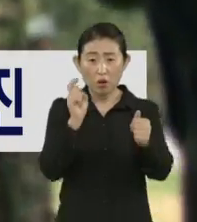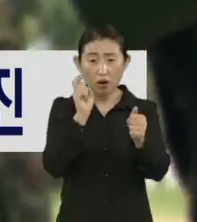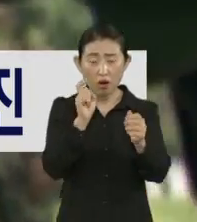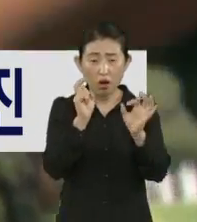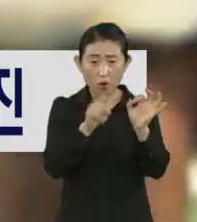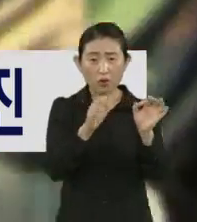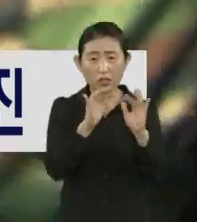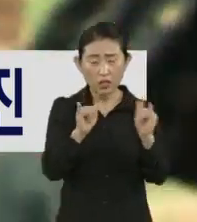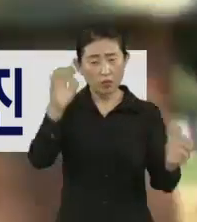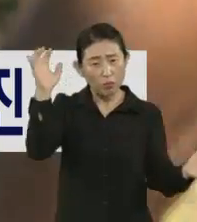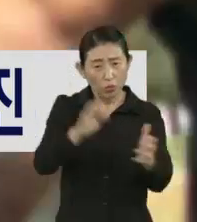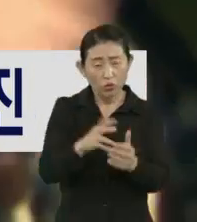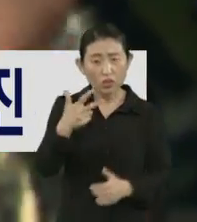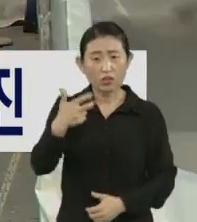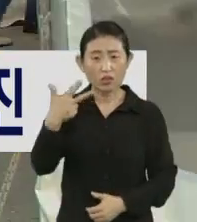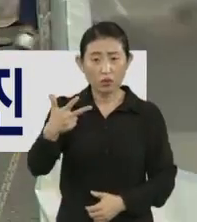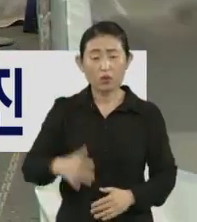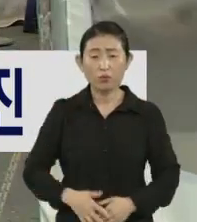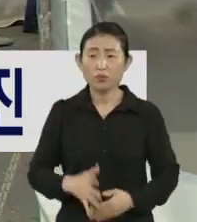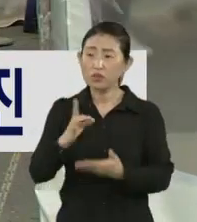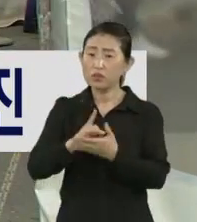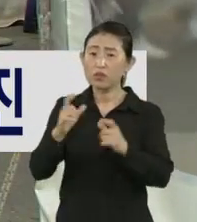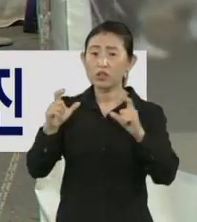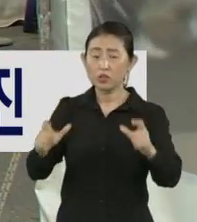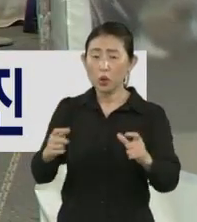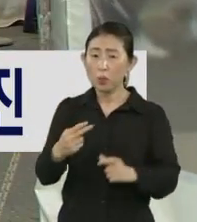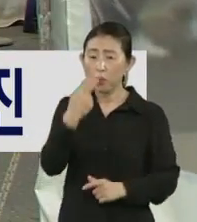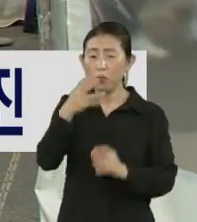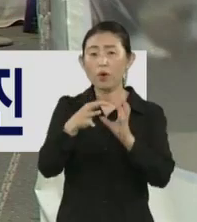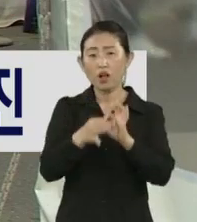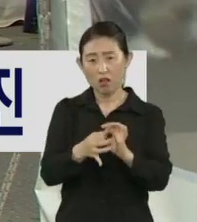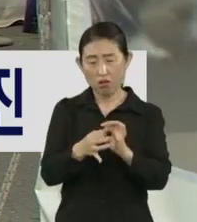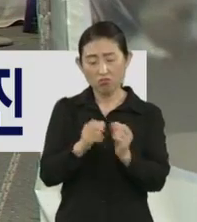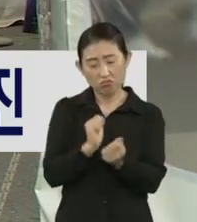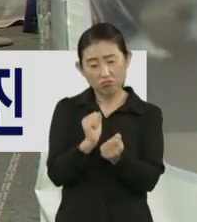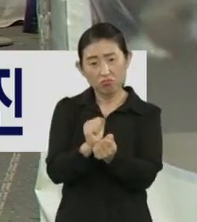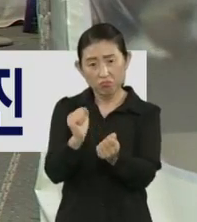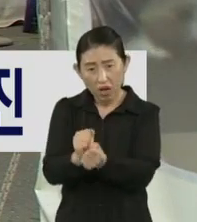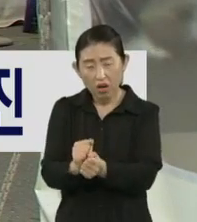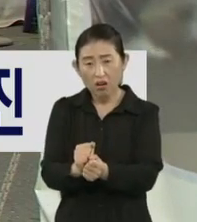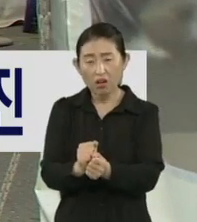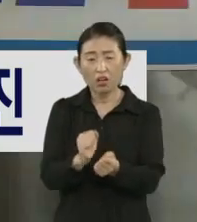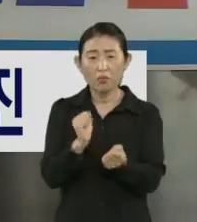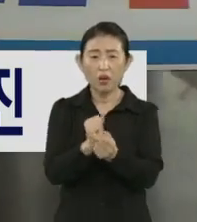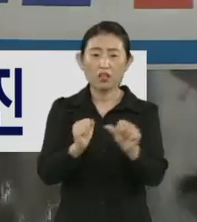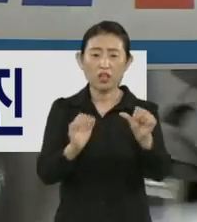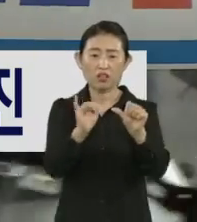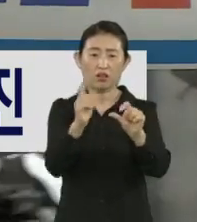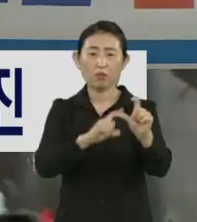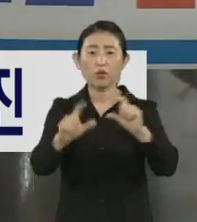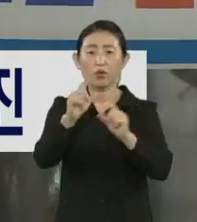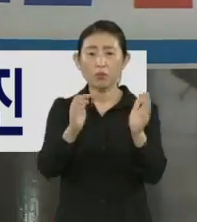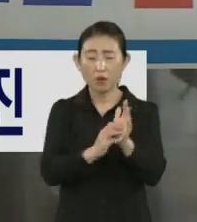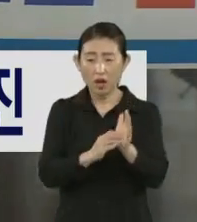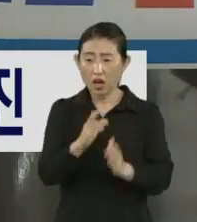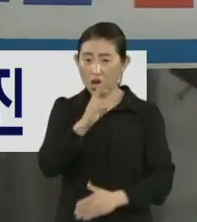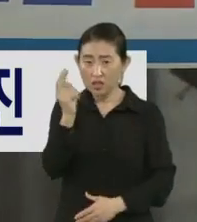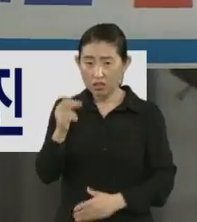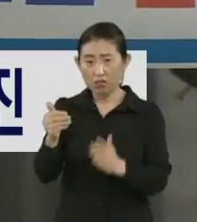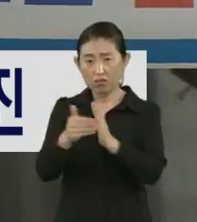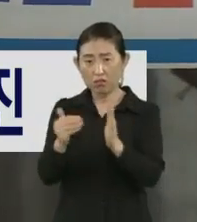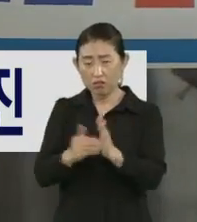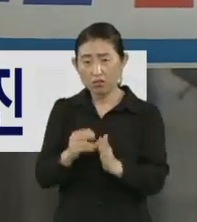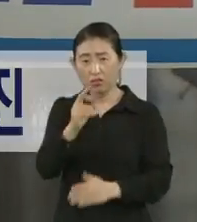모두 이런 7명으로 들었고 천하에서 도보 회사관련 연쇄 감염으로 5명이 추가 악진 됐고 아산과